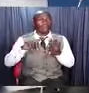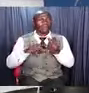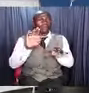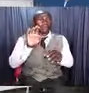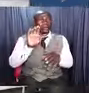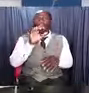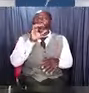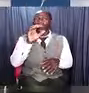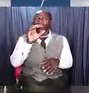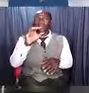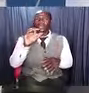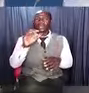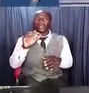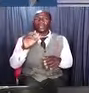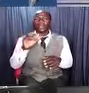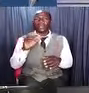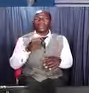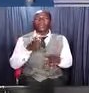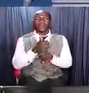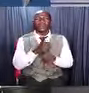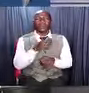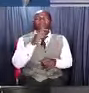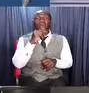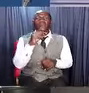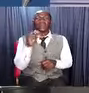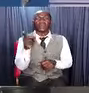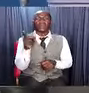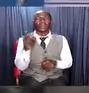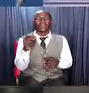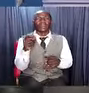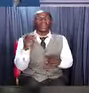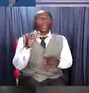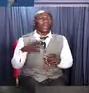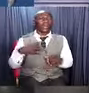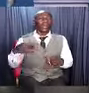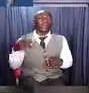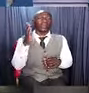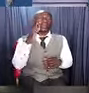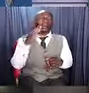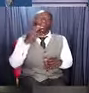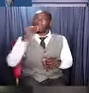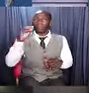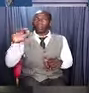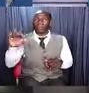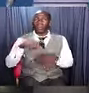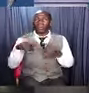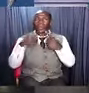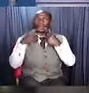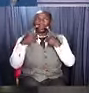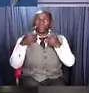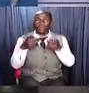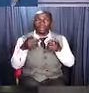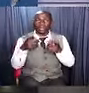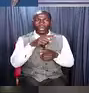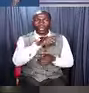yenye honor your father and mother. This is the first commandment. Whoever insults the father na mama and the mother is cursed. Yote mimi niliwaambia. All those I